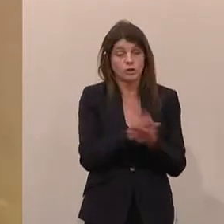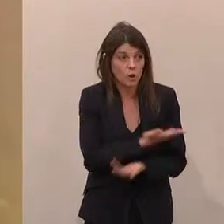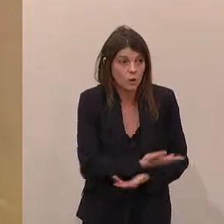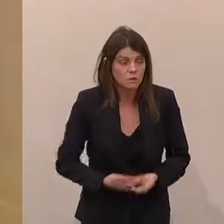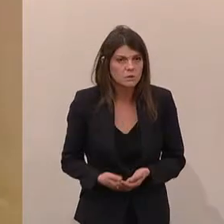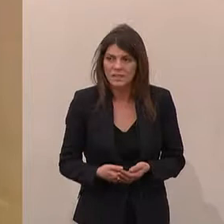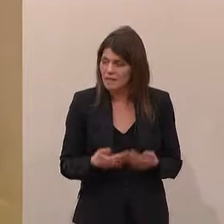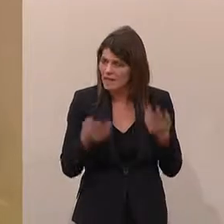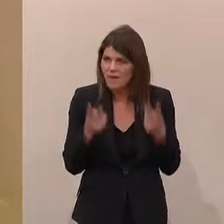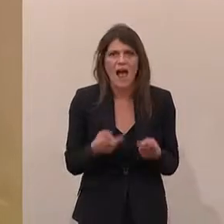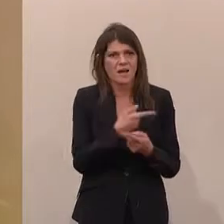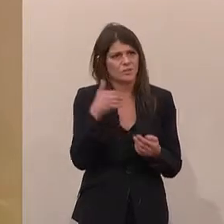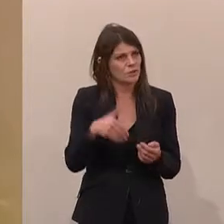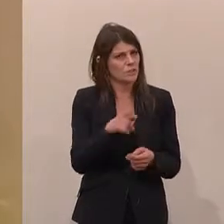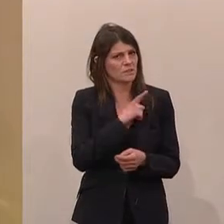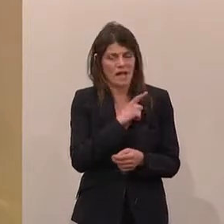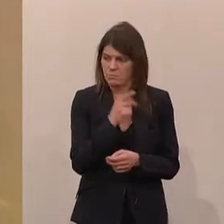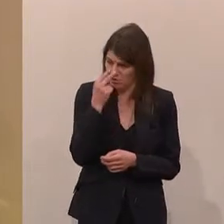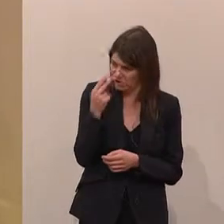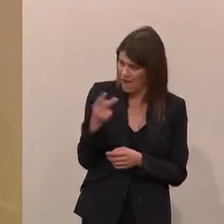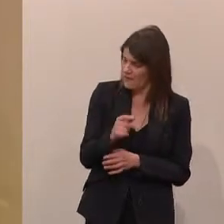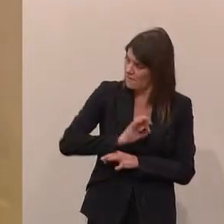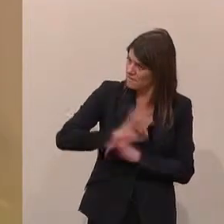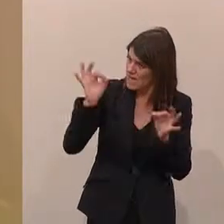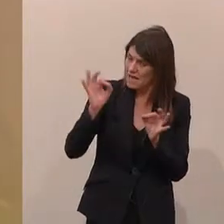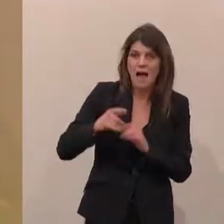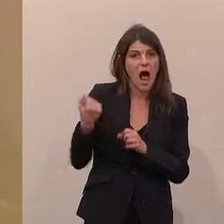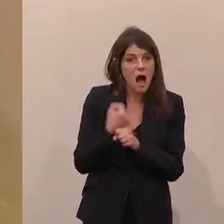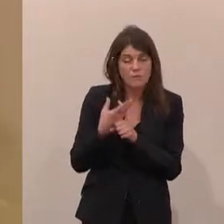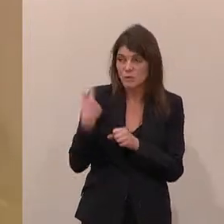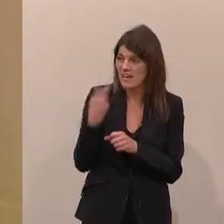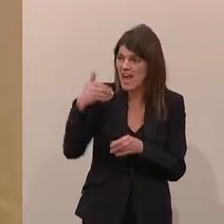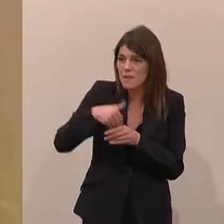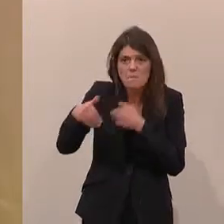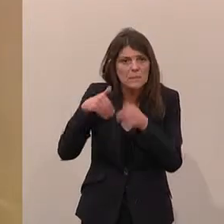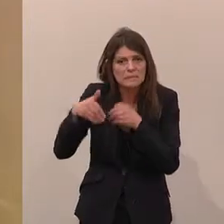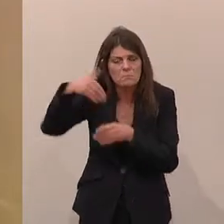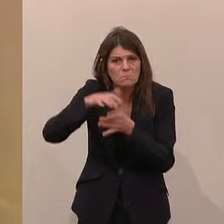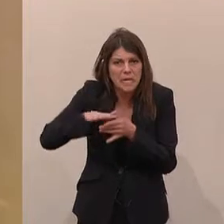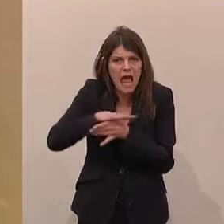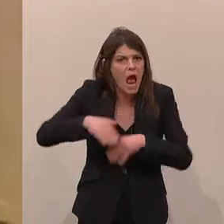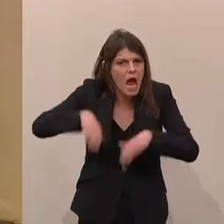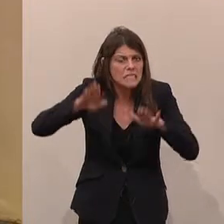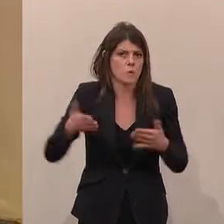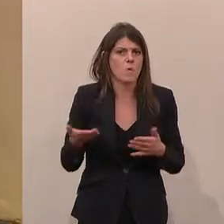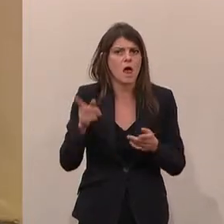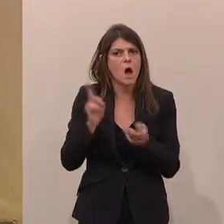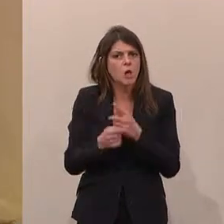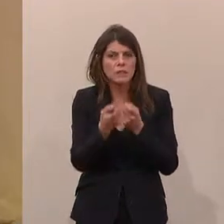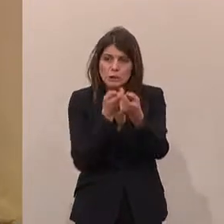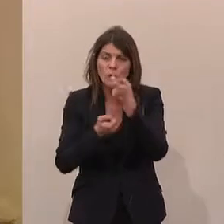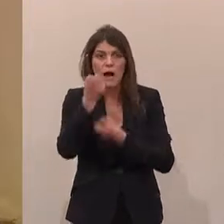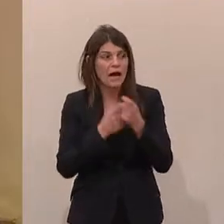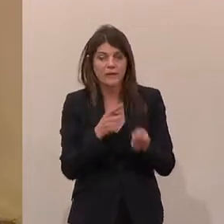sehr muss Ihnen die hervorragende Arbeit unseres Innenministers im Bereich der des Asyls und der